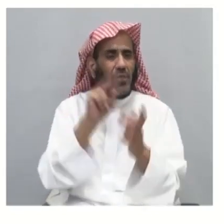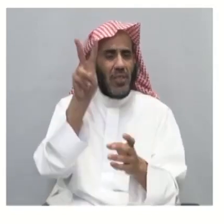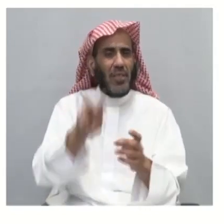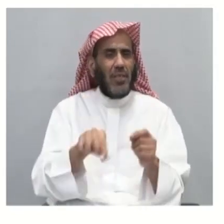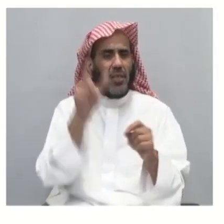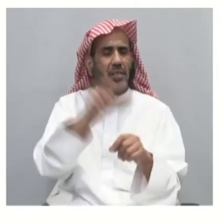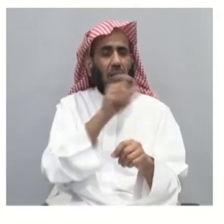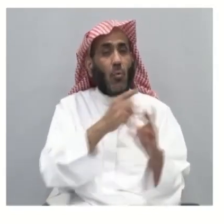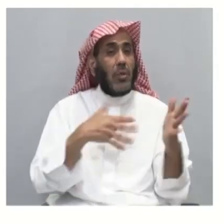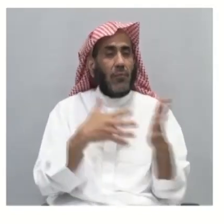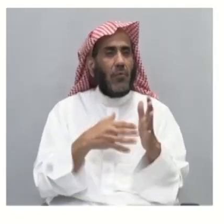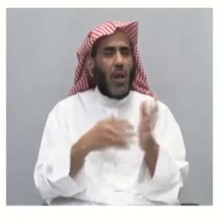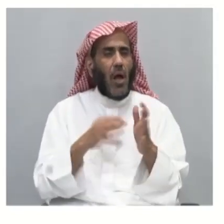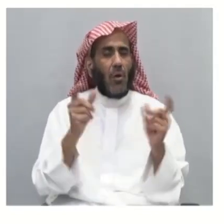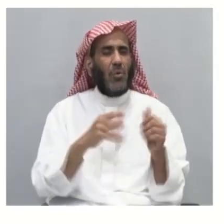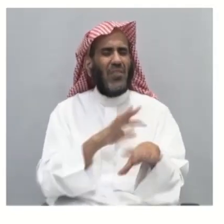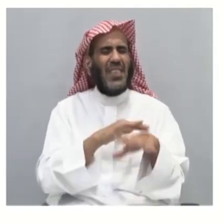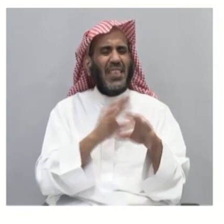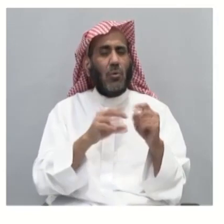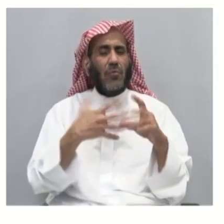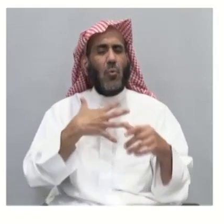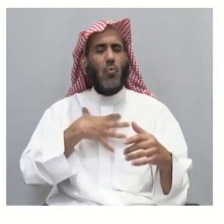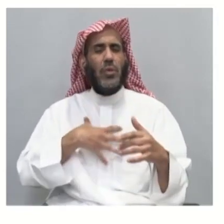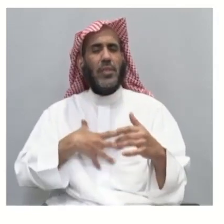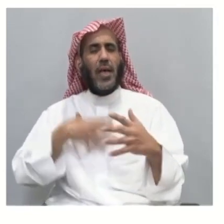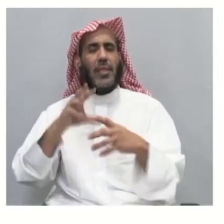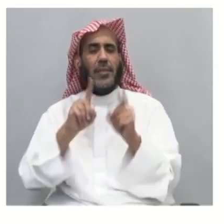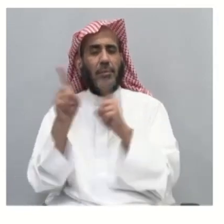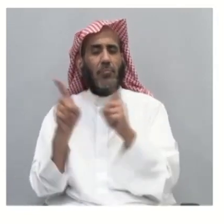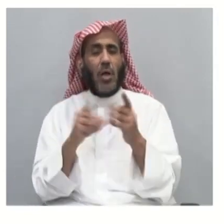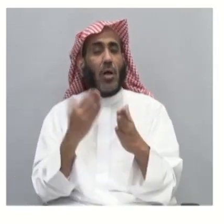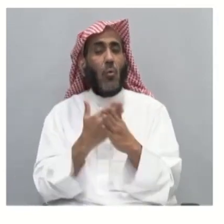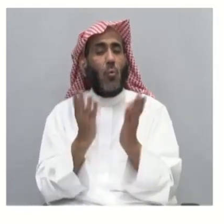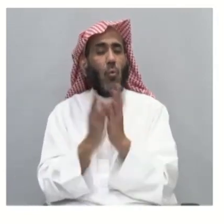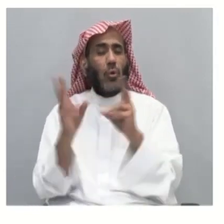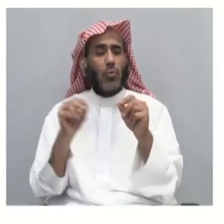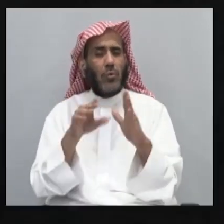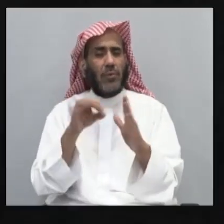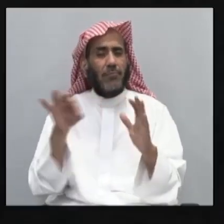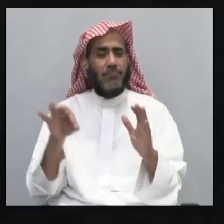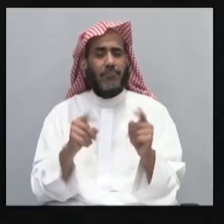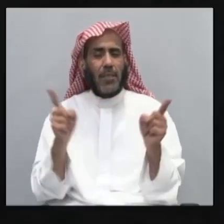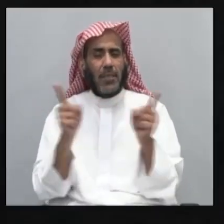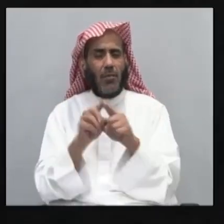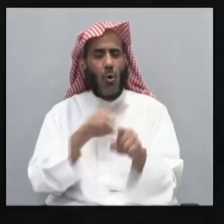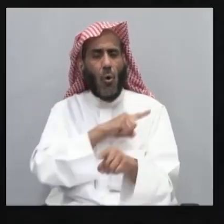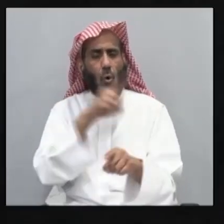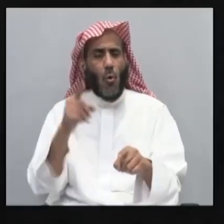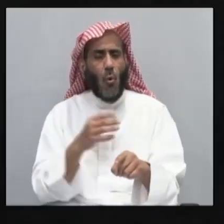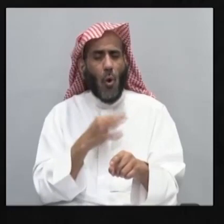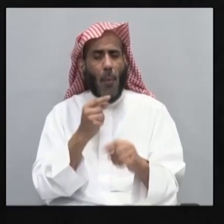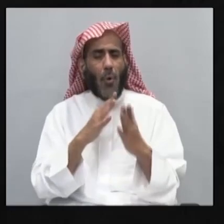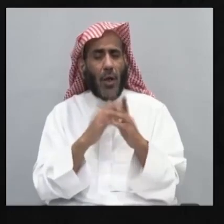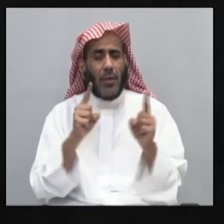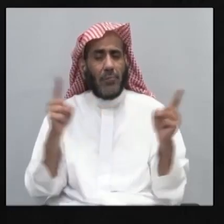وصف الحوادث اشار هنا بالوصف الحسي والوصف الوجداني ومثل هذه الدروس او هذه الصفحات تختصر عليك كلاما كثيرا